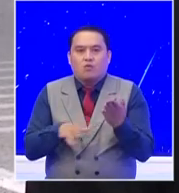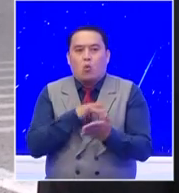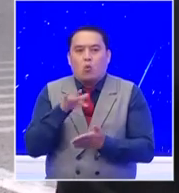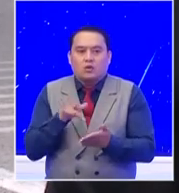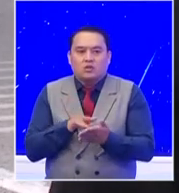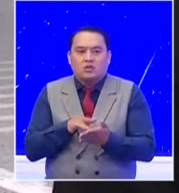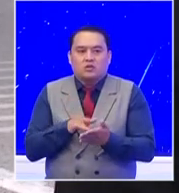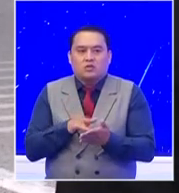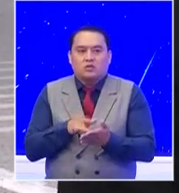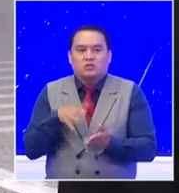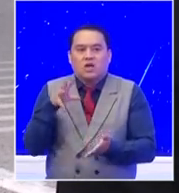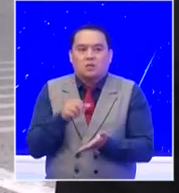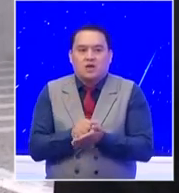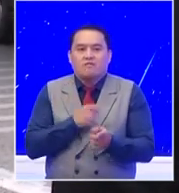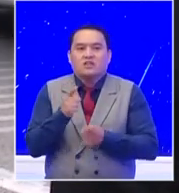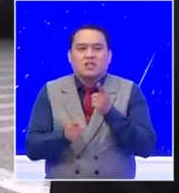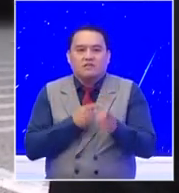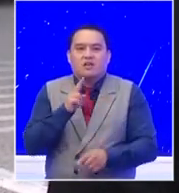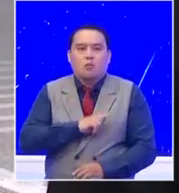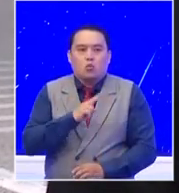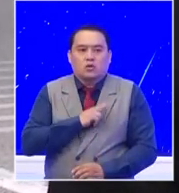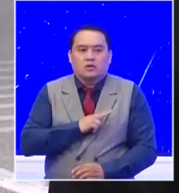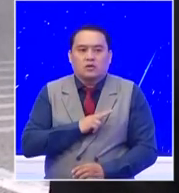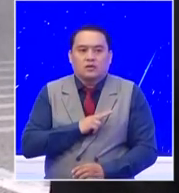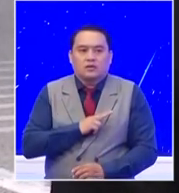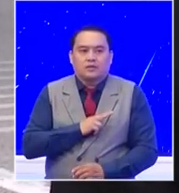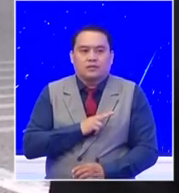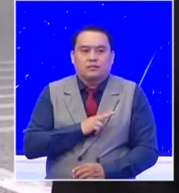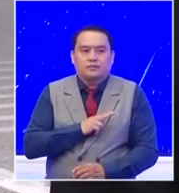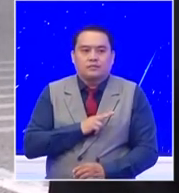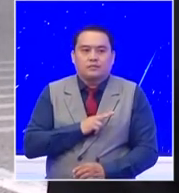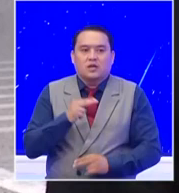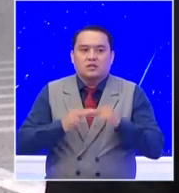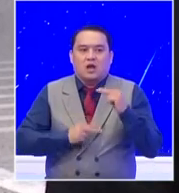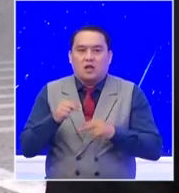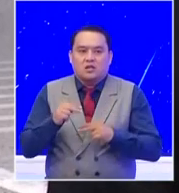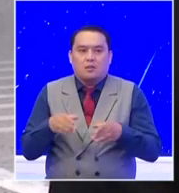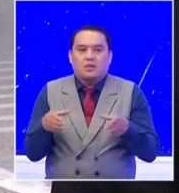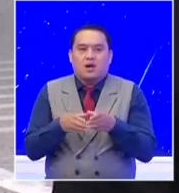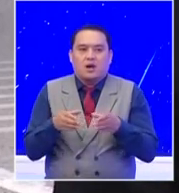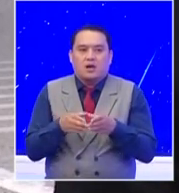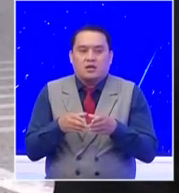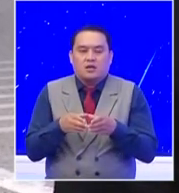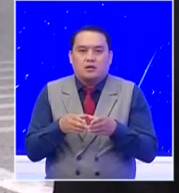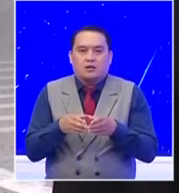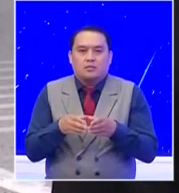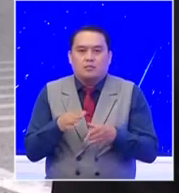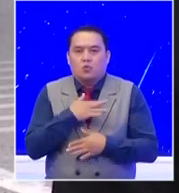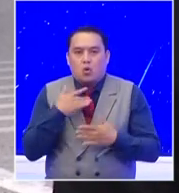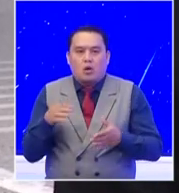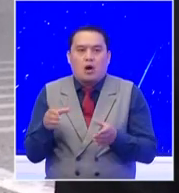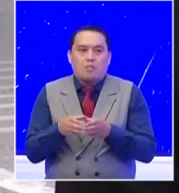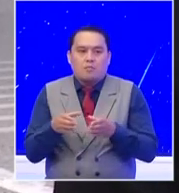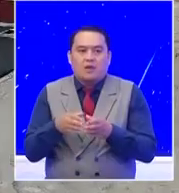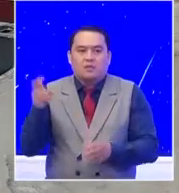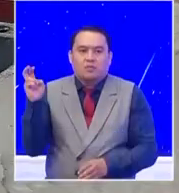в городе занималась восстановительной работой. Строительных бригад очень много было, очень много компаний